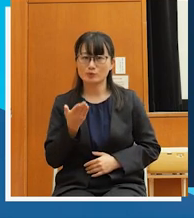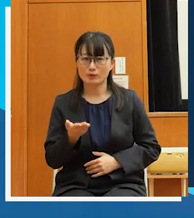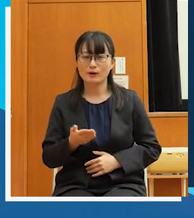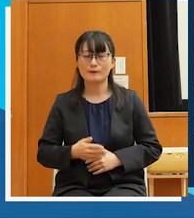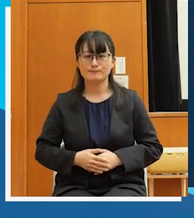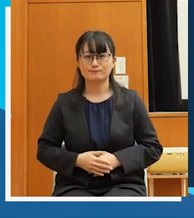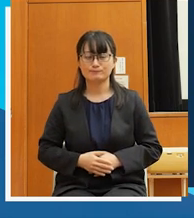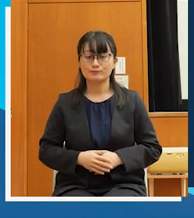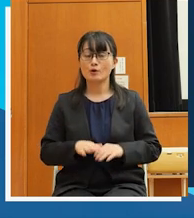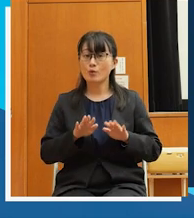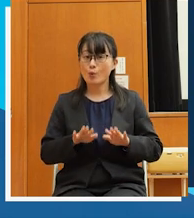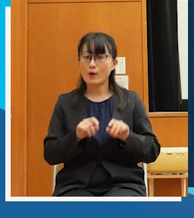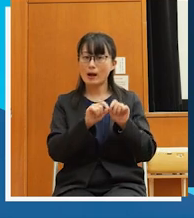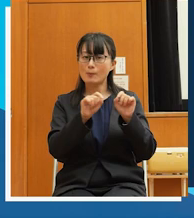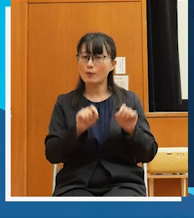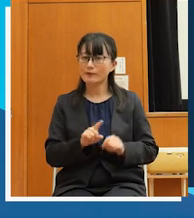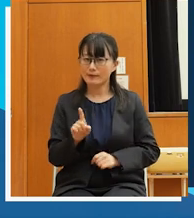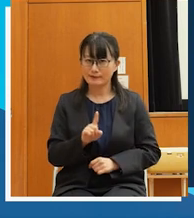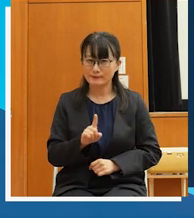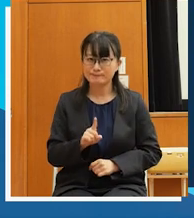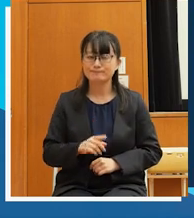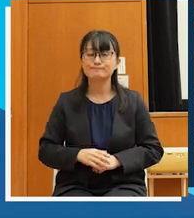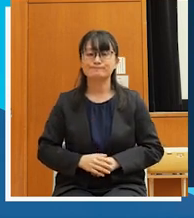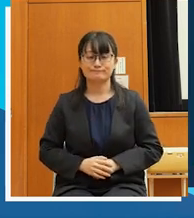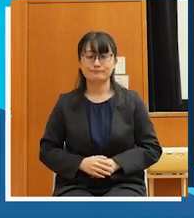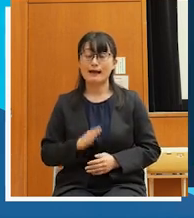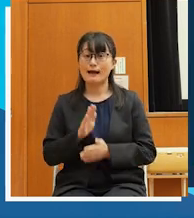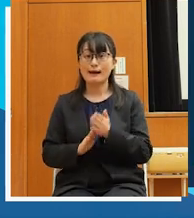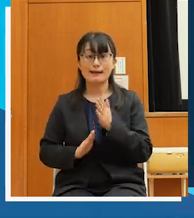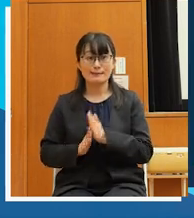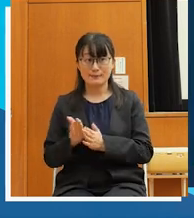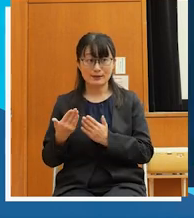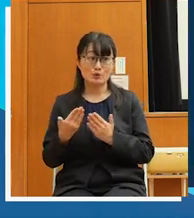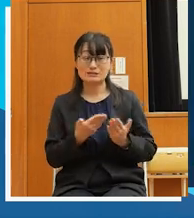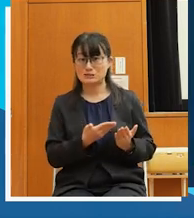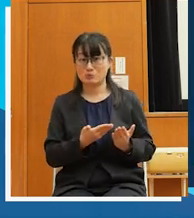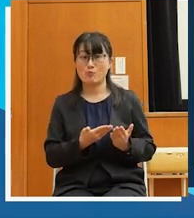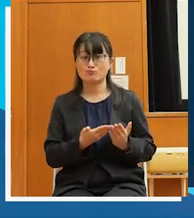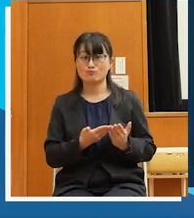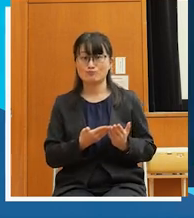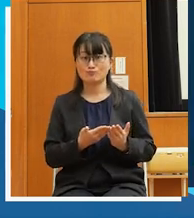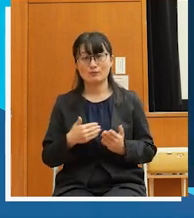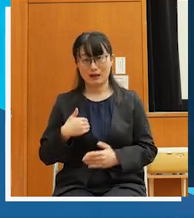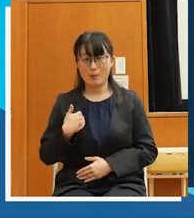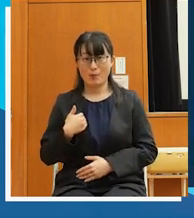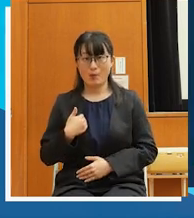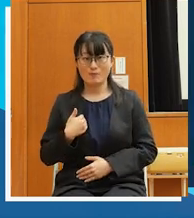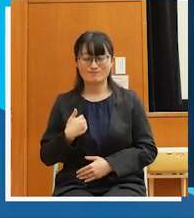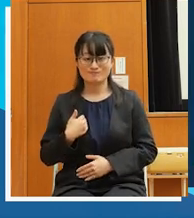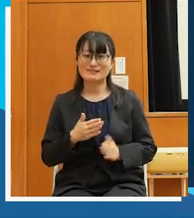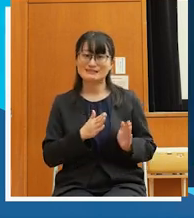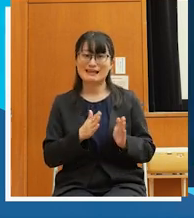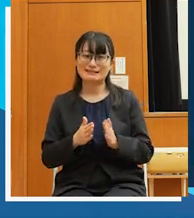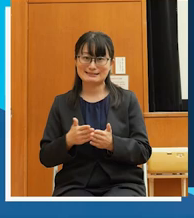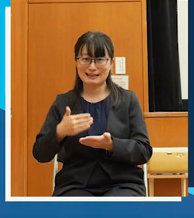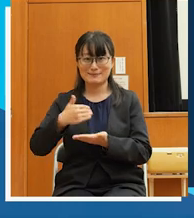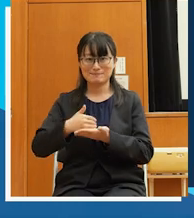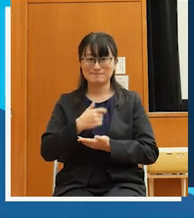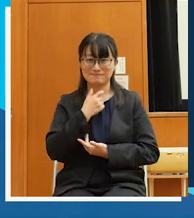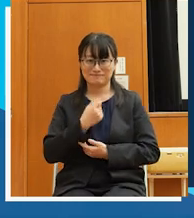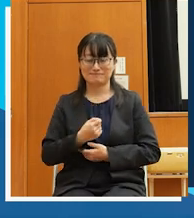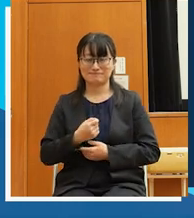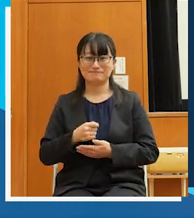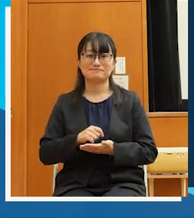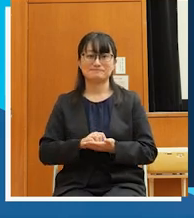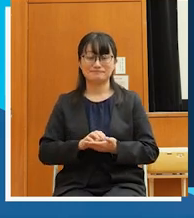どんなところに問題があるのかまた改めての質問になるかもしれませんけども少し整理して教えていただければとそれからこれデニーさん宛ての質問なんですけど